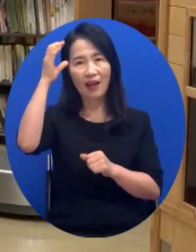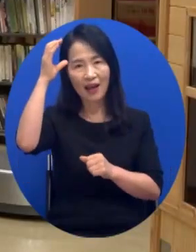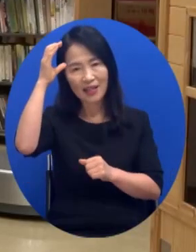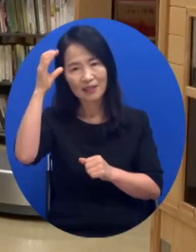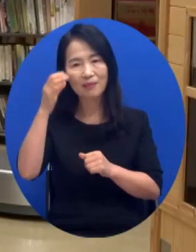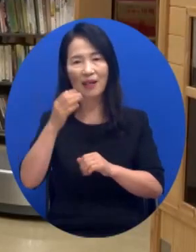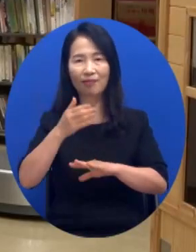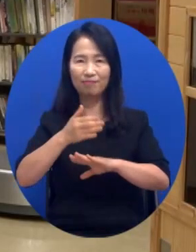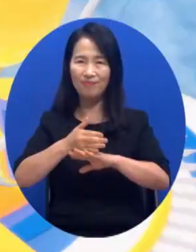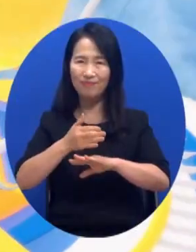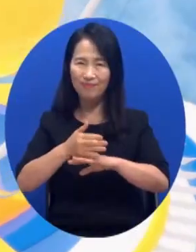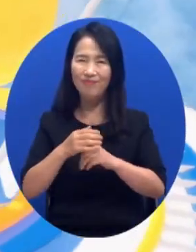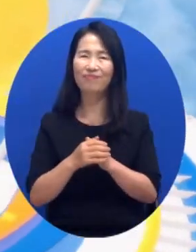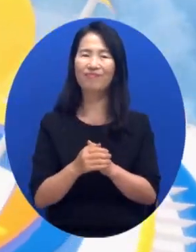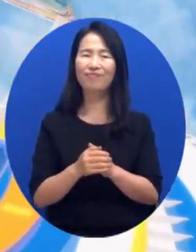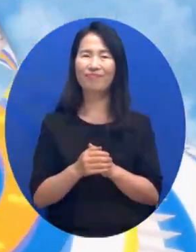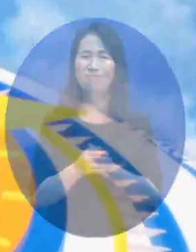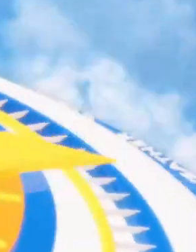감사합니다.